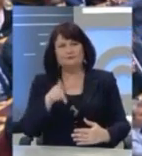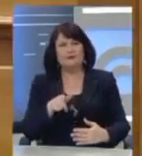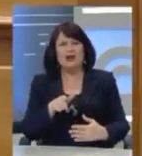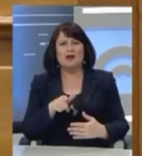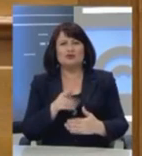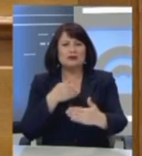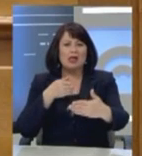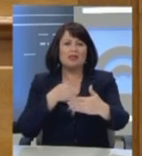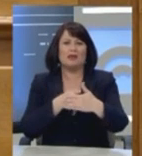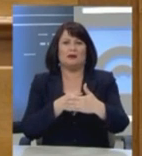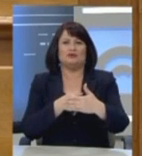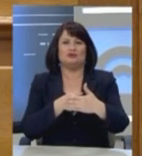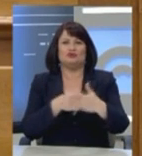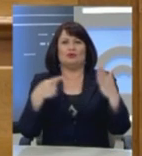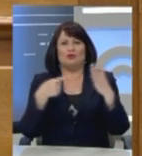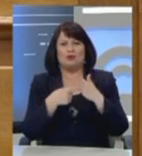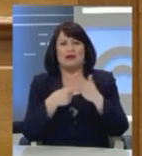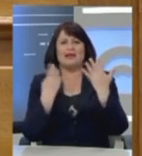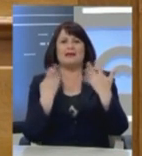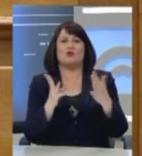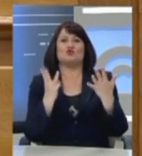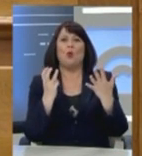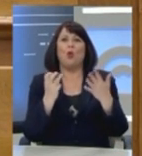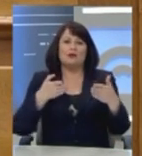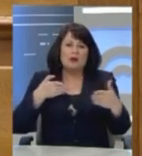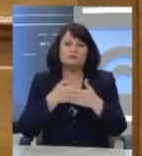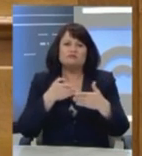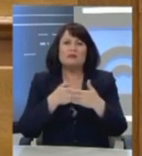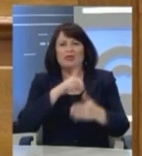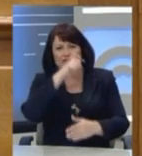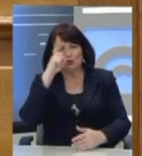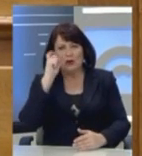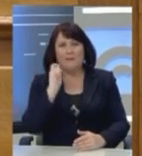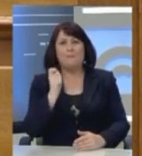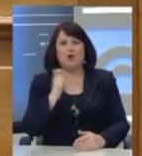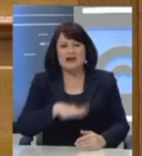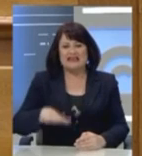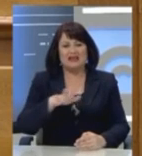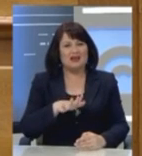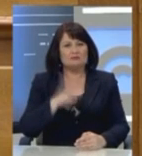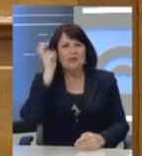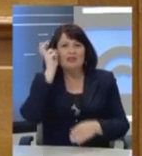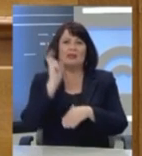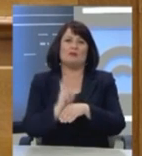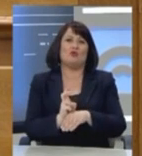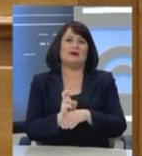πόλωσης της δεκαετίας του 80, ιδίως στα τέλη της δεκαετίας του 80. Θα το θυμόμαστε ως